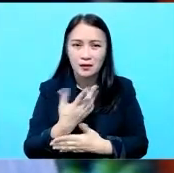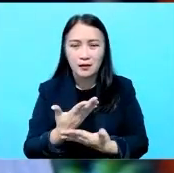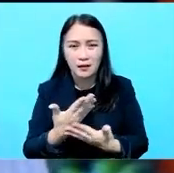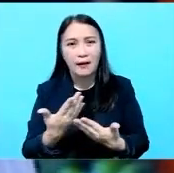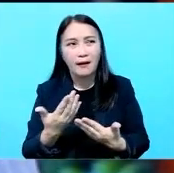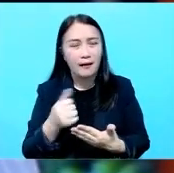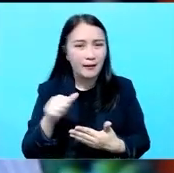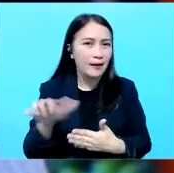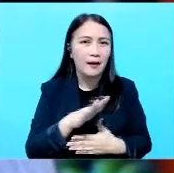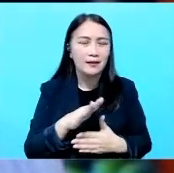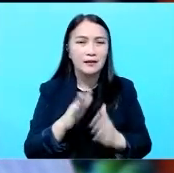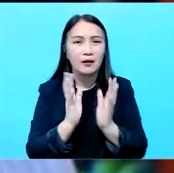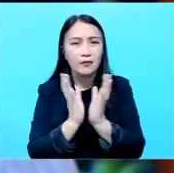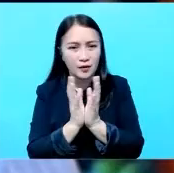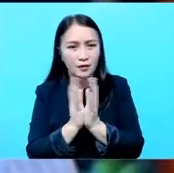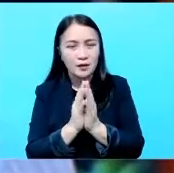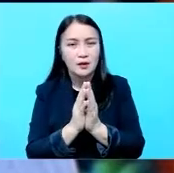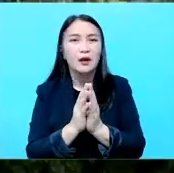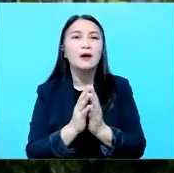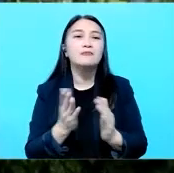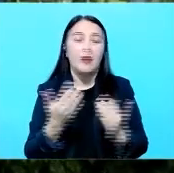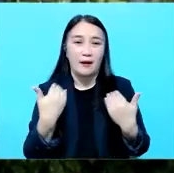ko, code of conduct, kailangan natin tapusin.